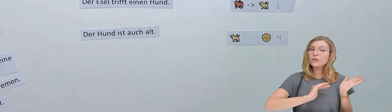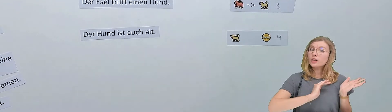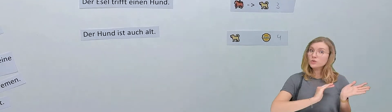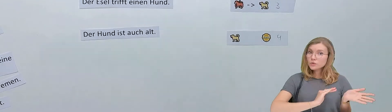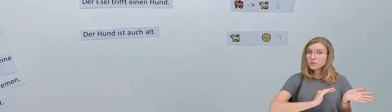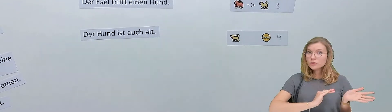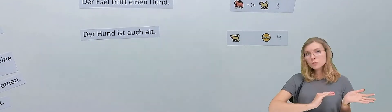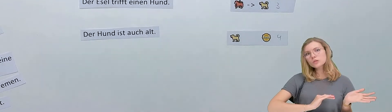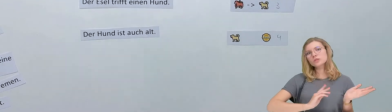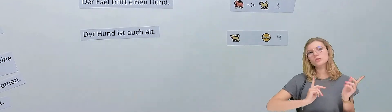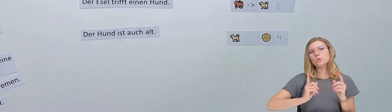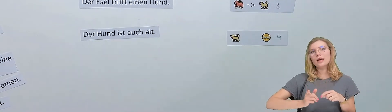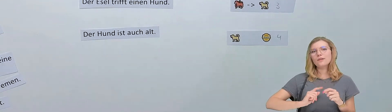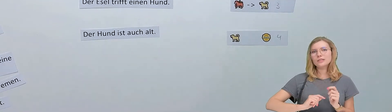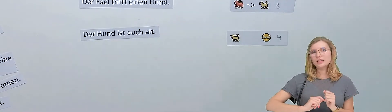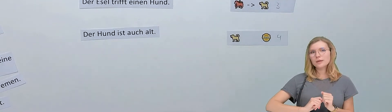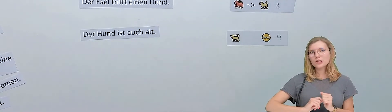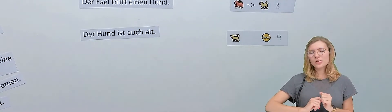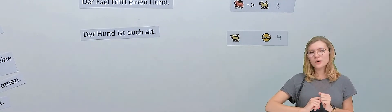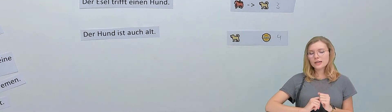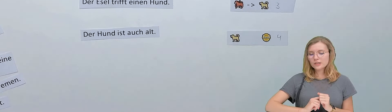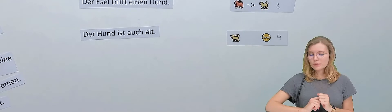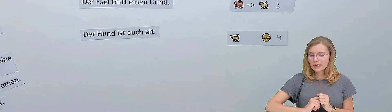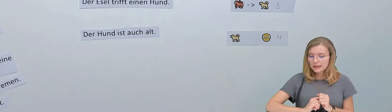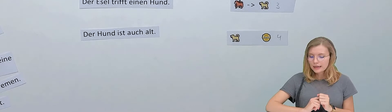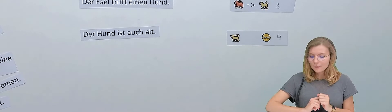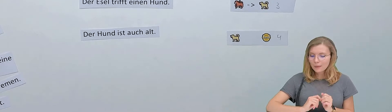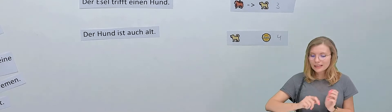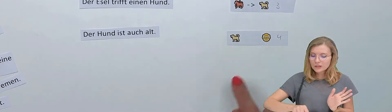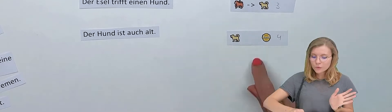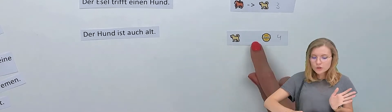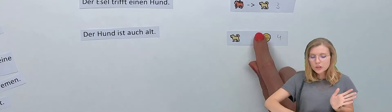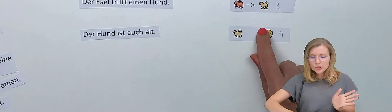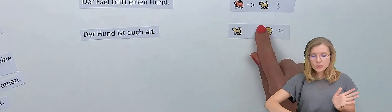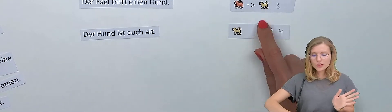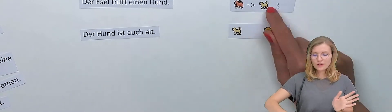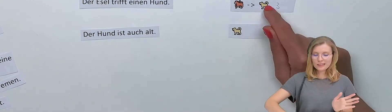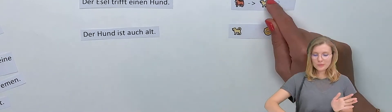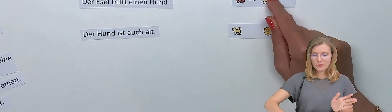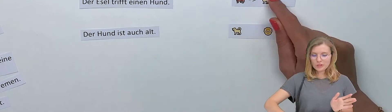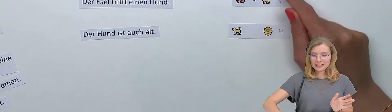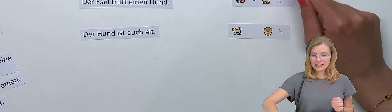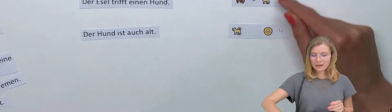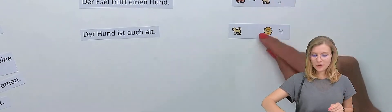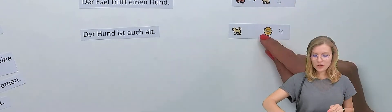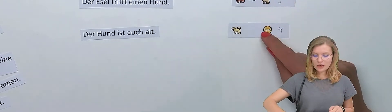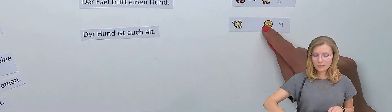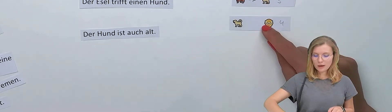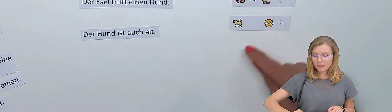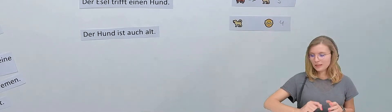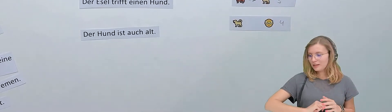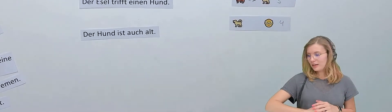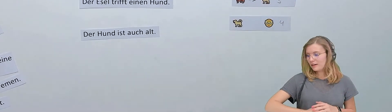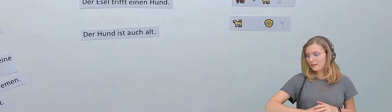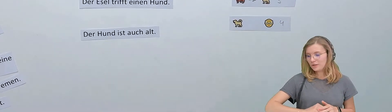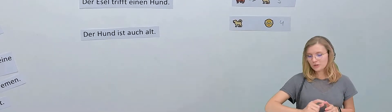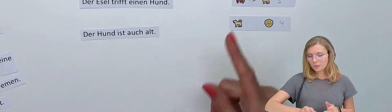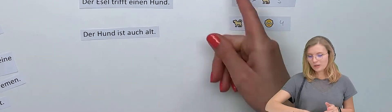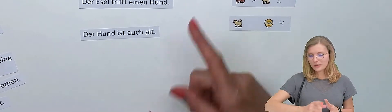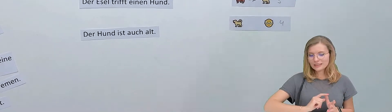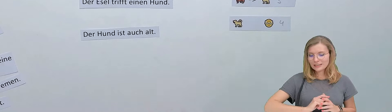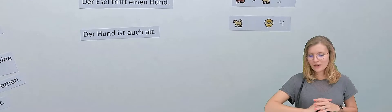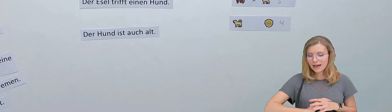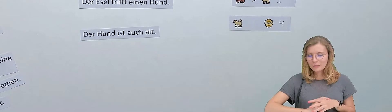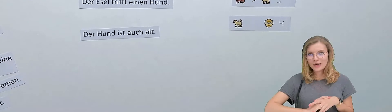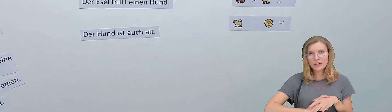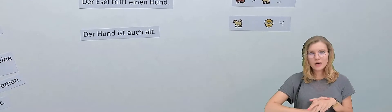habe ich entweder die Suchfunktion benutzt oder einfach selber geschaut nach Geschmack. Bei manchen wusste ich schon, welche welchen Emoji ich da nehmen kann. Bei manchen, wie zum